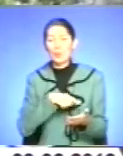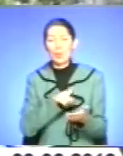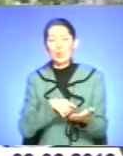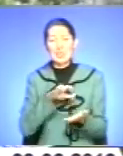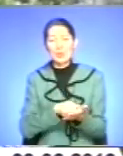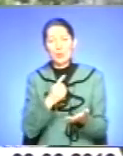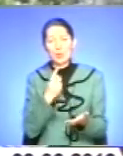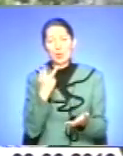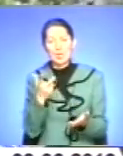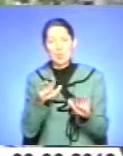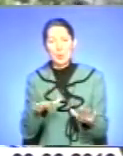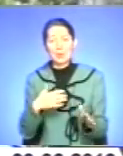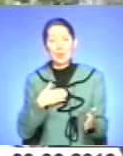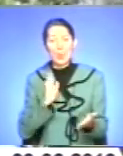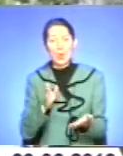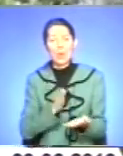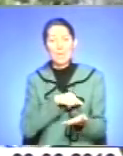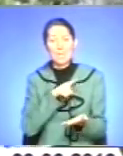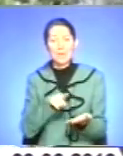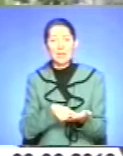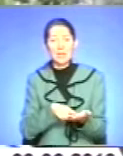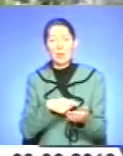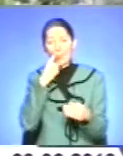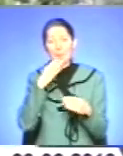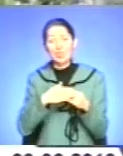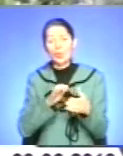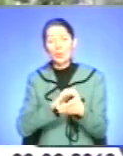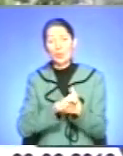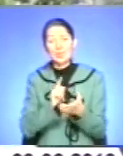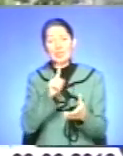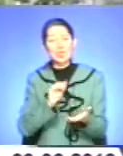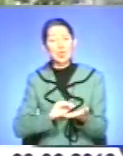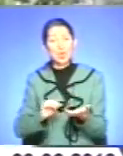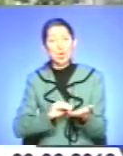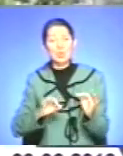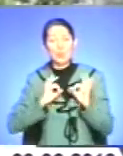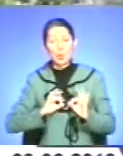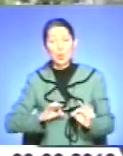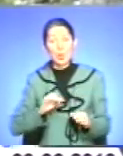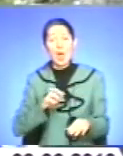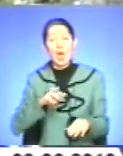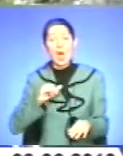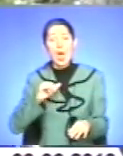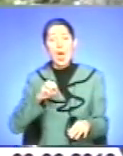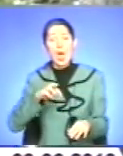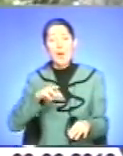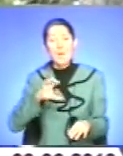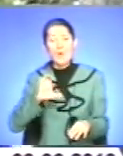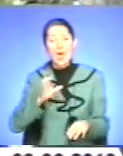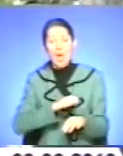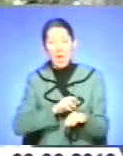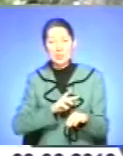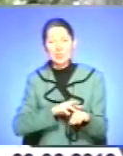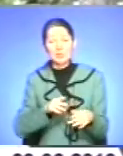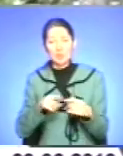місце. Ми поставили питання взагалі ближче познайомитися з журналістами, прокуратура, МВС ці разом. Тому я думаю, від